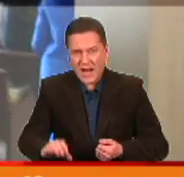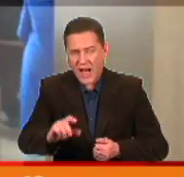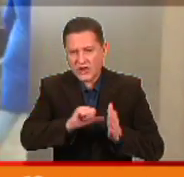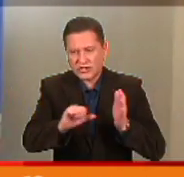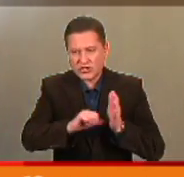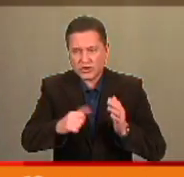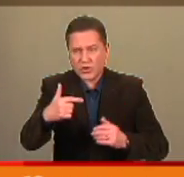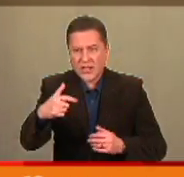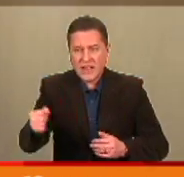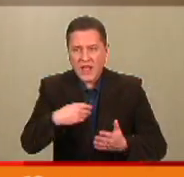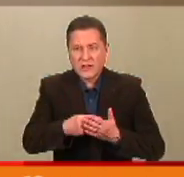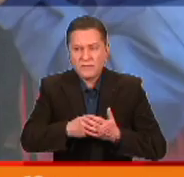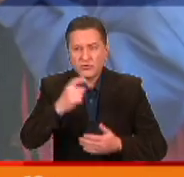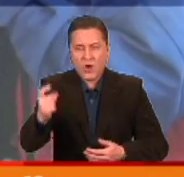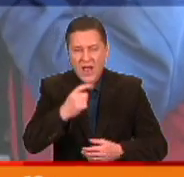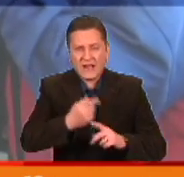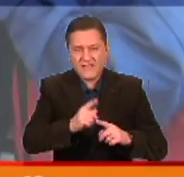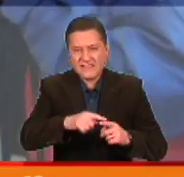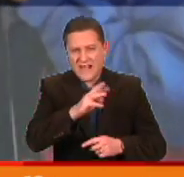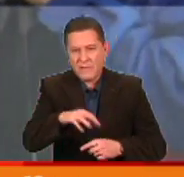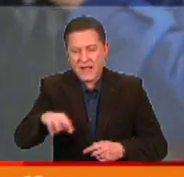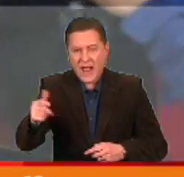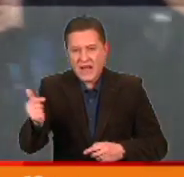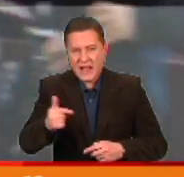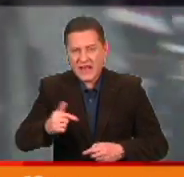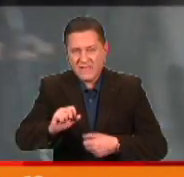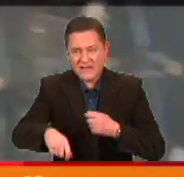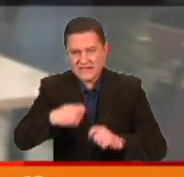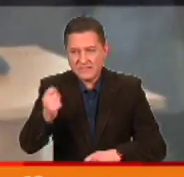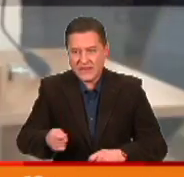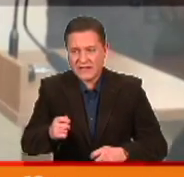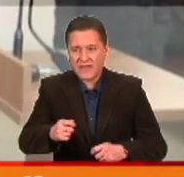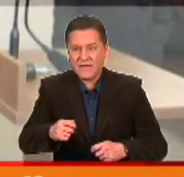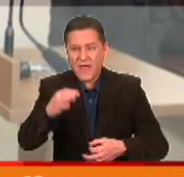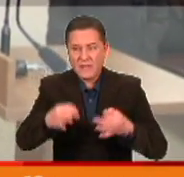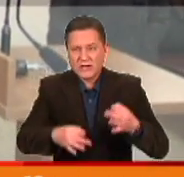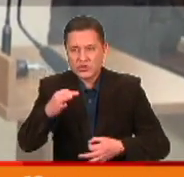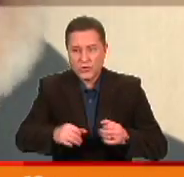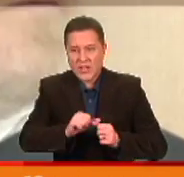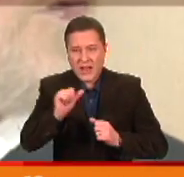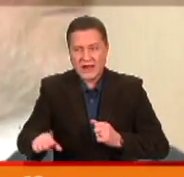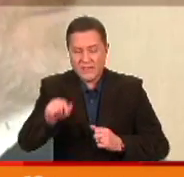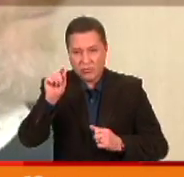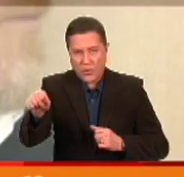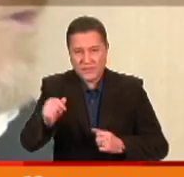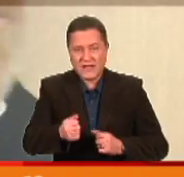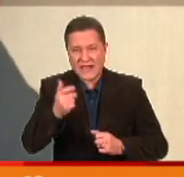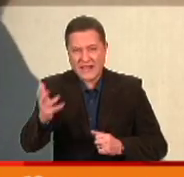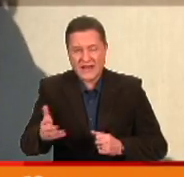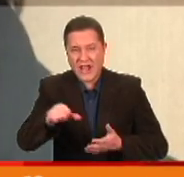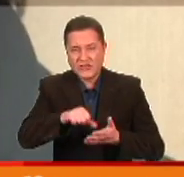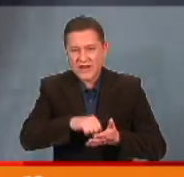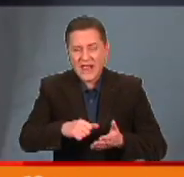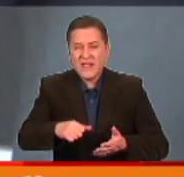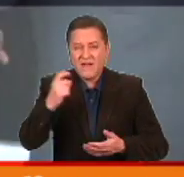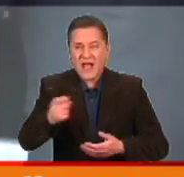гектарів. Для бюджету Харкова це мільярди гривень збитків. На лаві підсудних, окрім самого Добкіна, ще кілька колишніх і чинних харківських урядників.